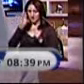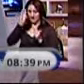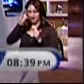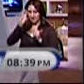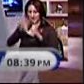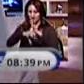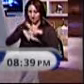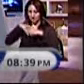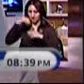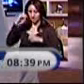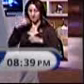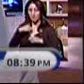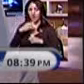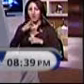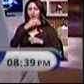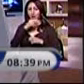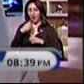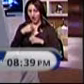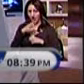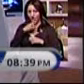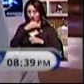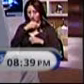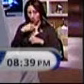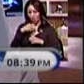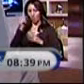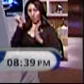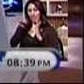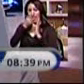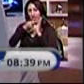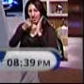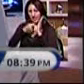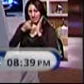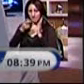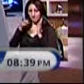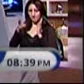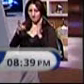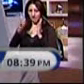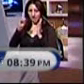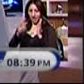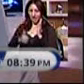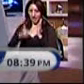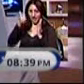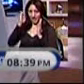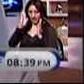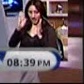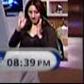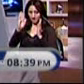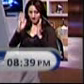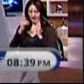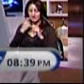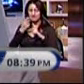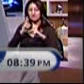طفلا، لان والدي رحمه الله الكاتب المعروف الاستاذ عباس الاسواني كان مستشارا قانونيا لنادي